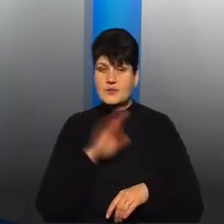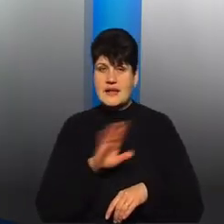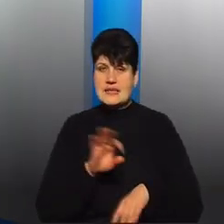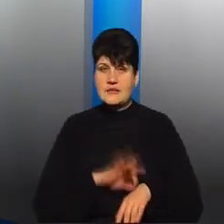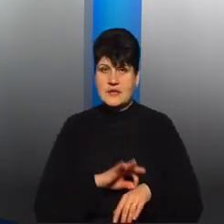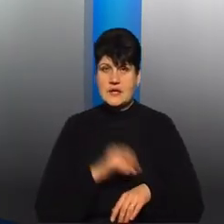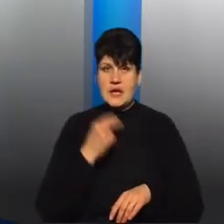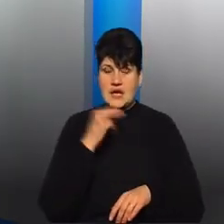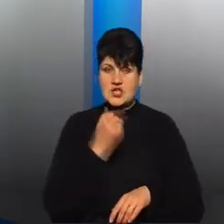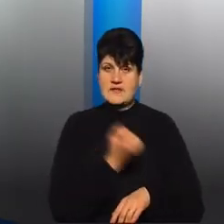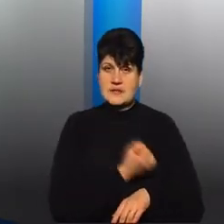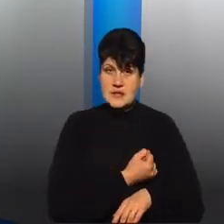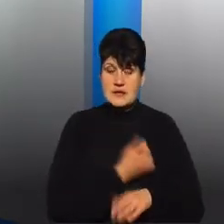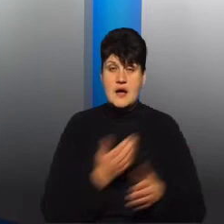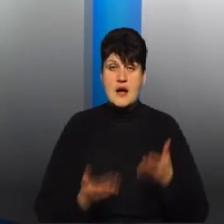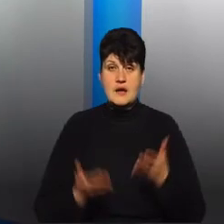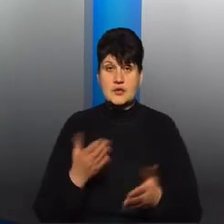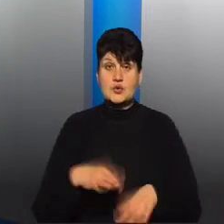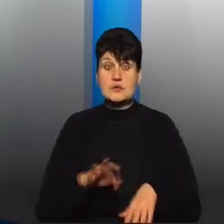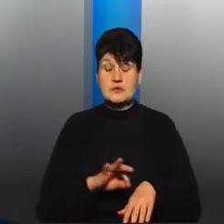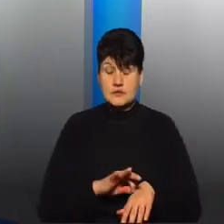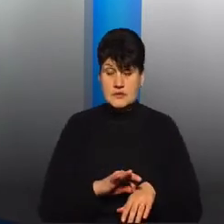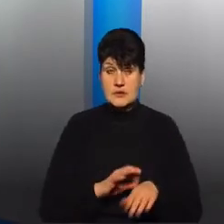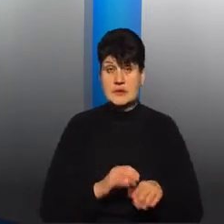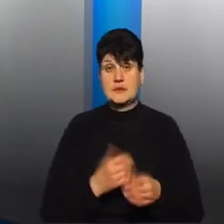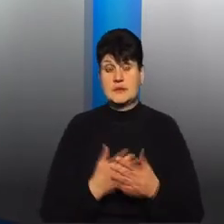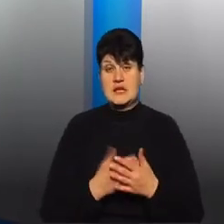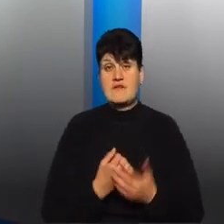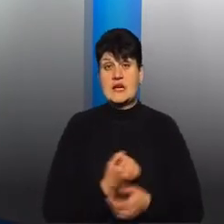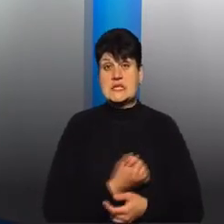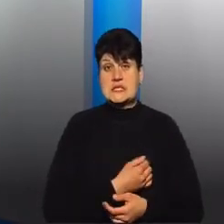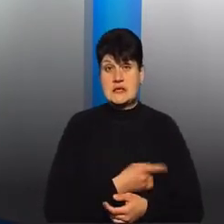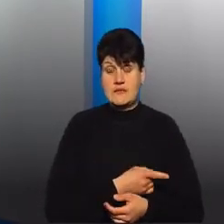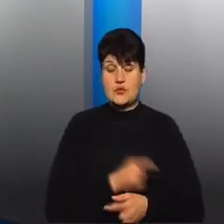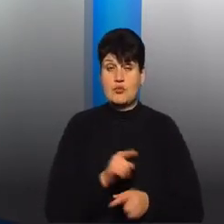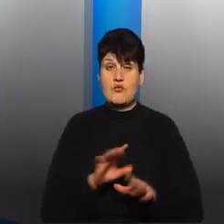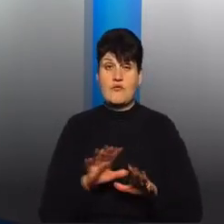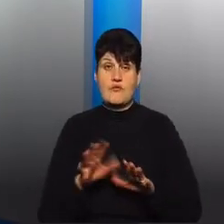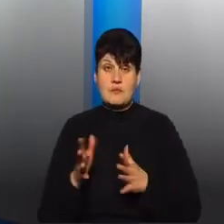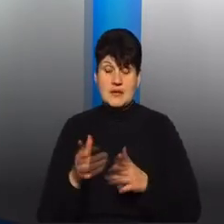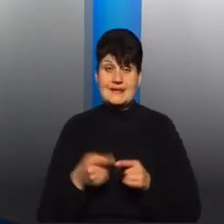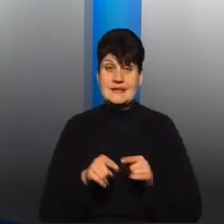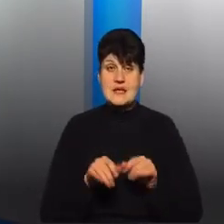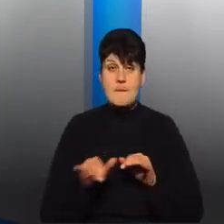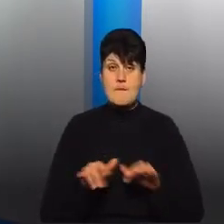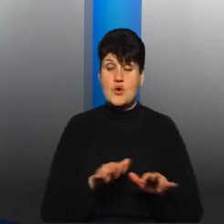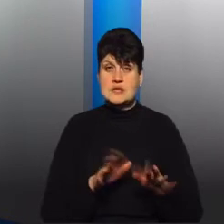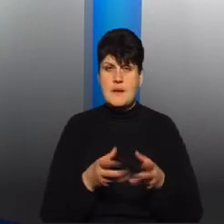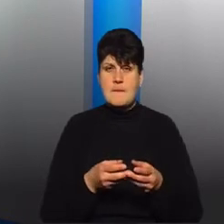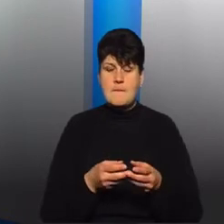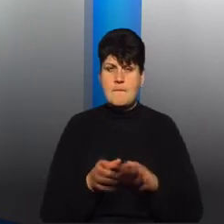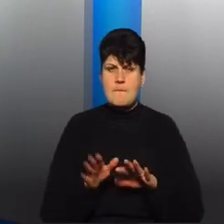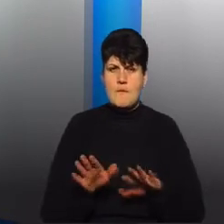якщо навіть і захворіти на фоні вакцинації, то в такому випадку цей процес пройде клінічно легко,